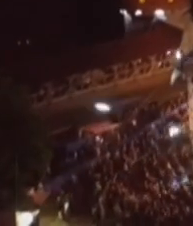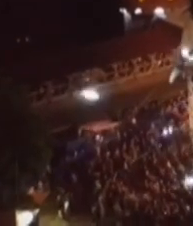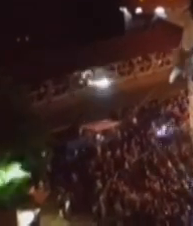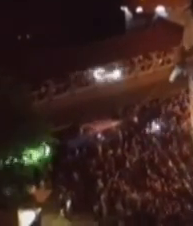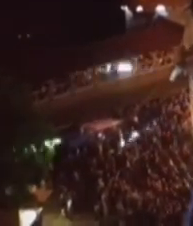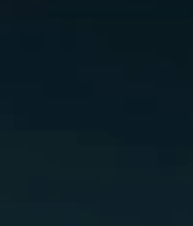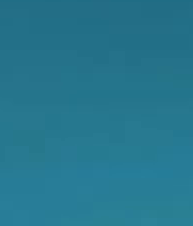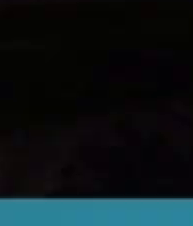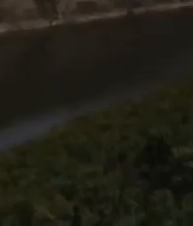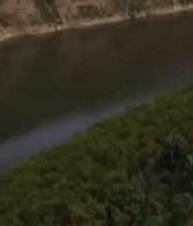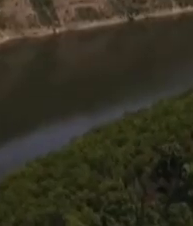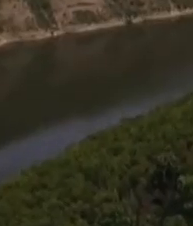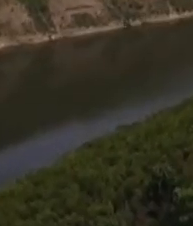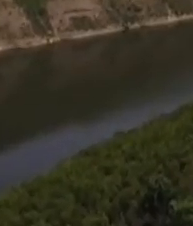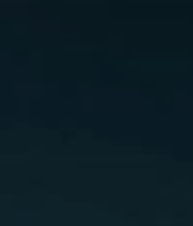Музика